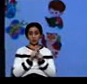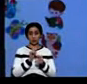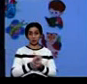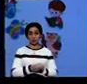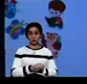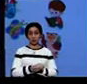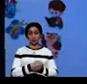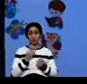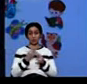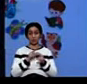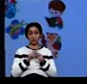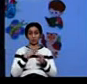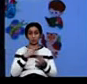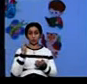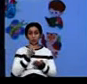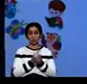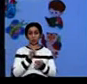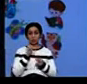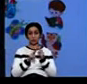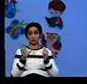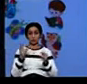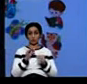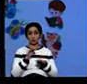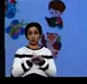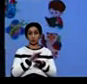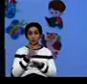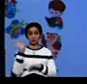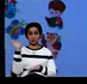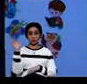словами. На этом наш урок окончен. Всего доброго. До свидания.